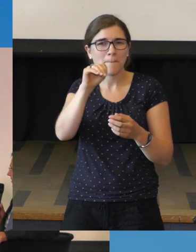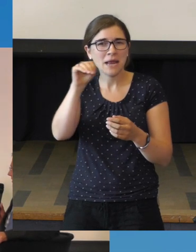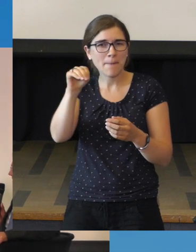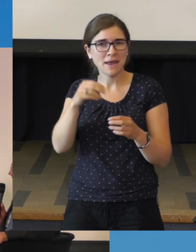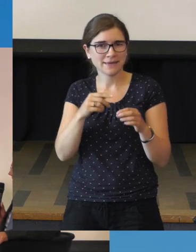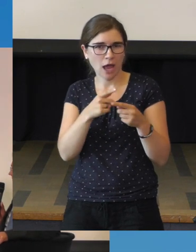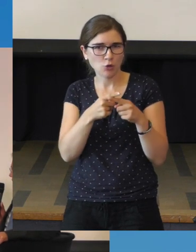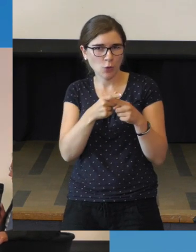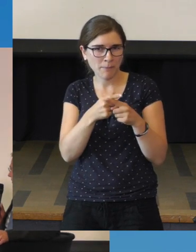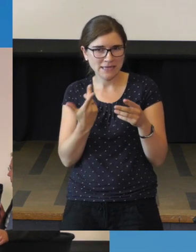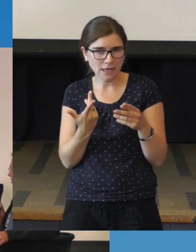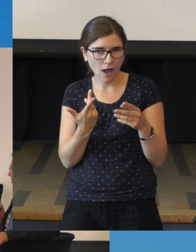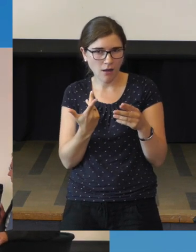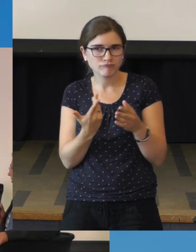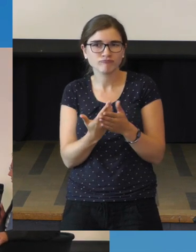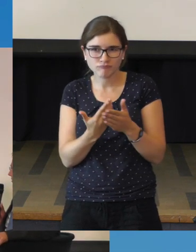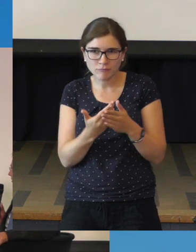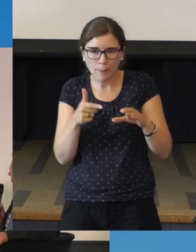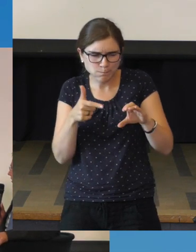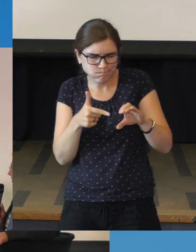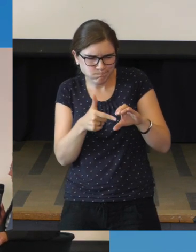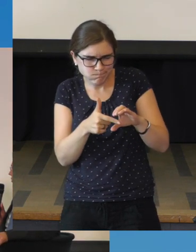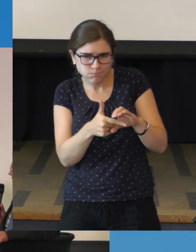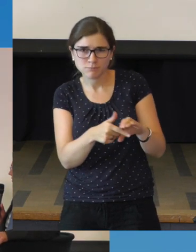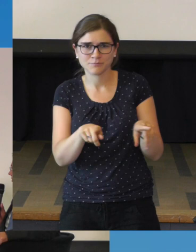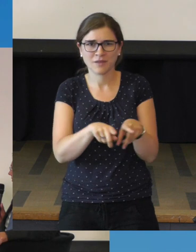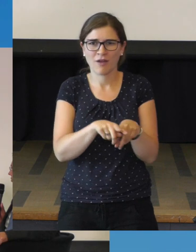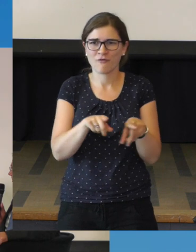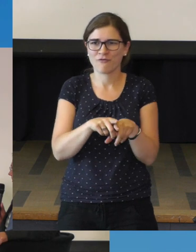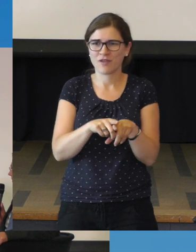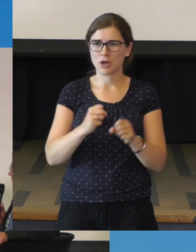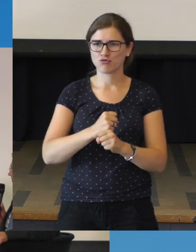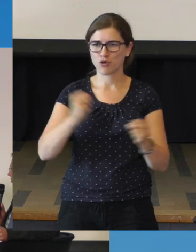1,5 mm Durchmesser und ist wie ein Bohrkopf mit Dynamit beschichtet,